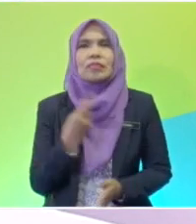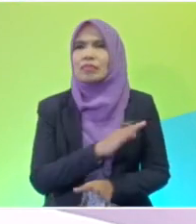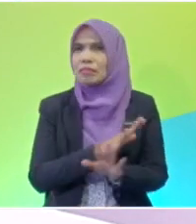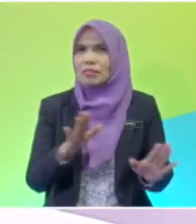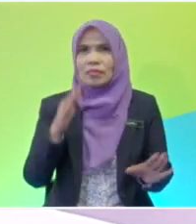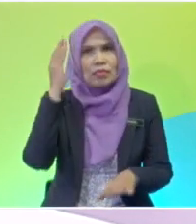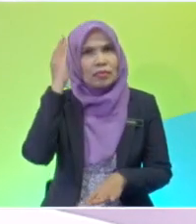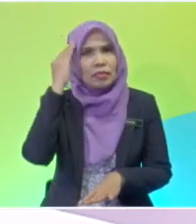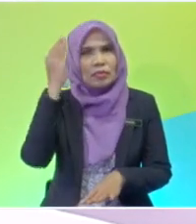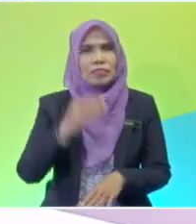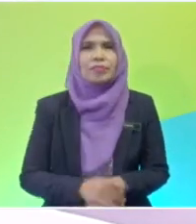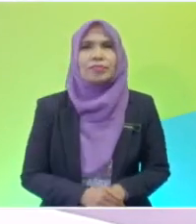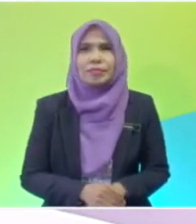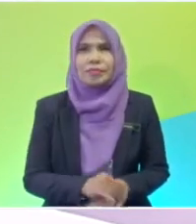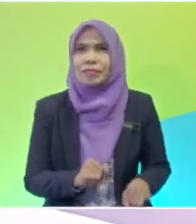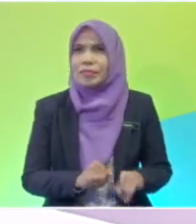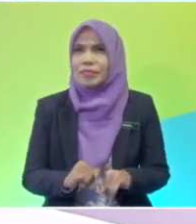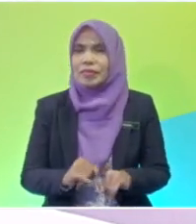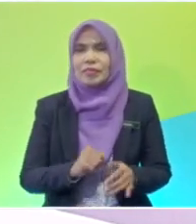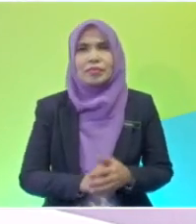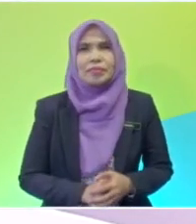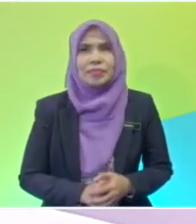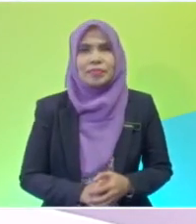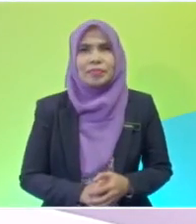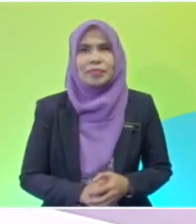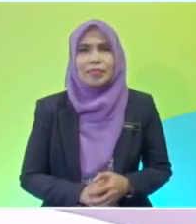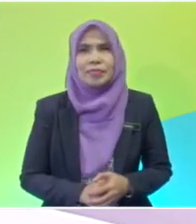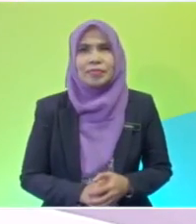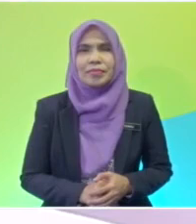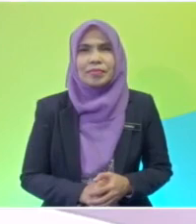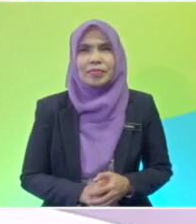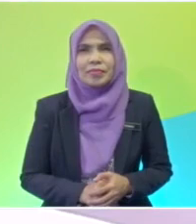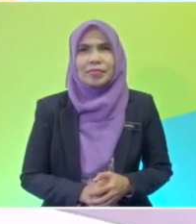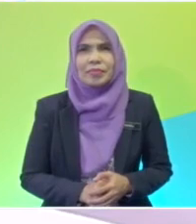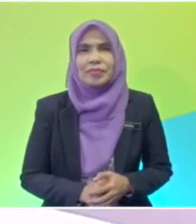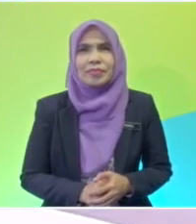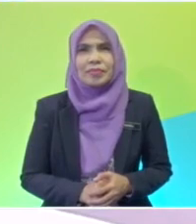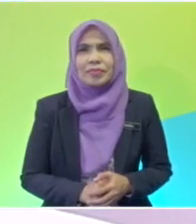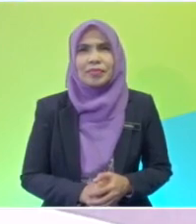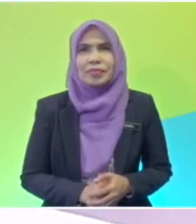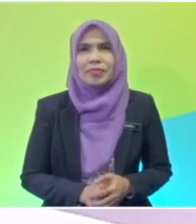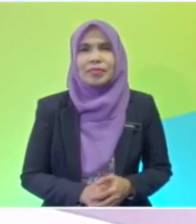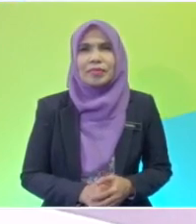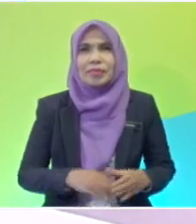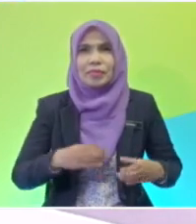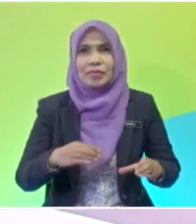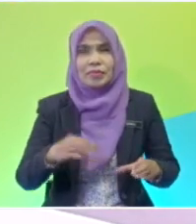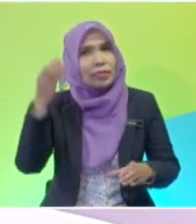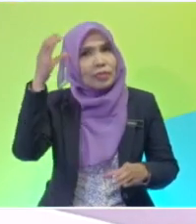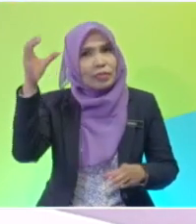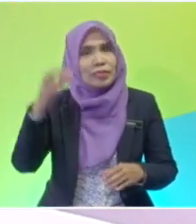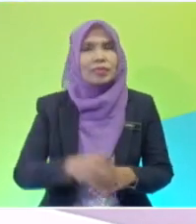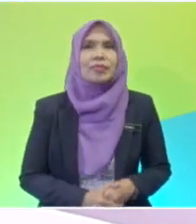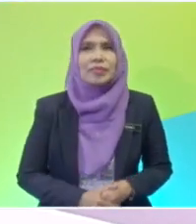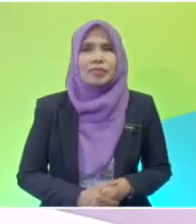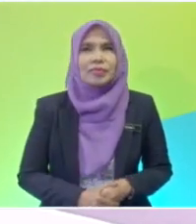bapak khususnya perlu mengambil ini secara lebih mendalam untuk mengetahui kecerdasan kemampuan tingkah laku anak-anak kita